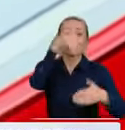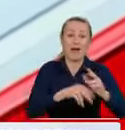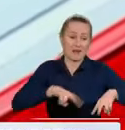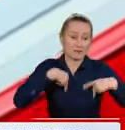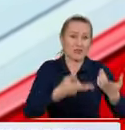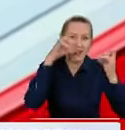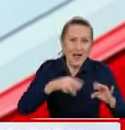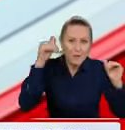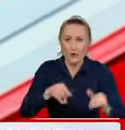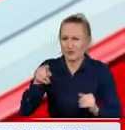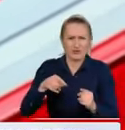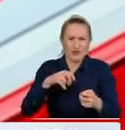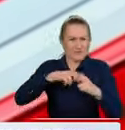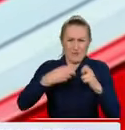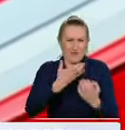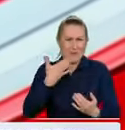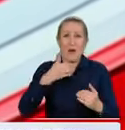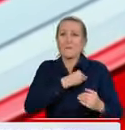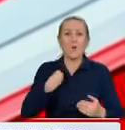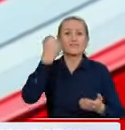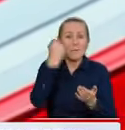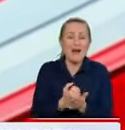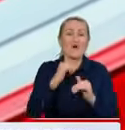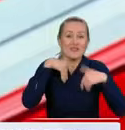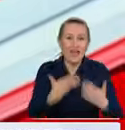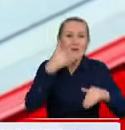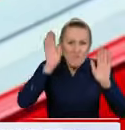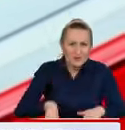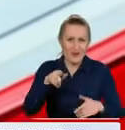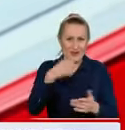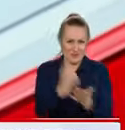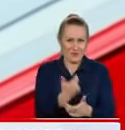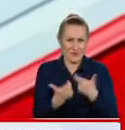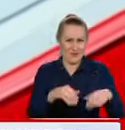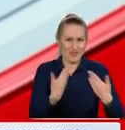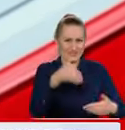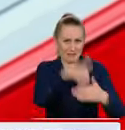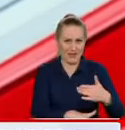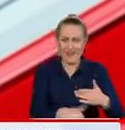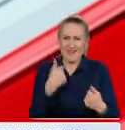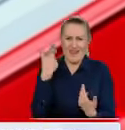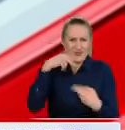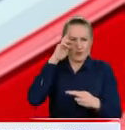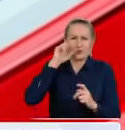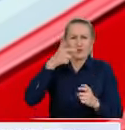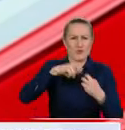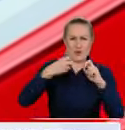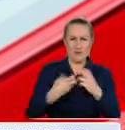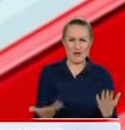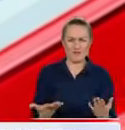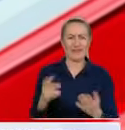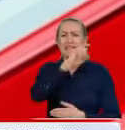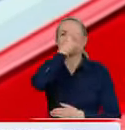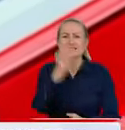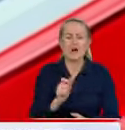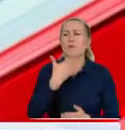nieskomplikowane. Polskie prawo dopuszcza takie sytuacje. Nie rozumiem, w czym problem. Cały czas tylko i